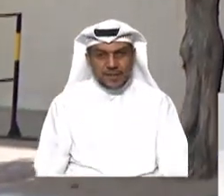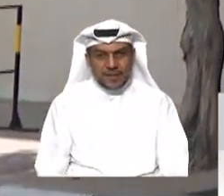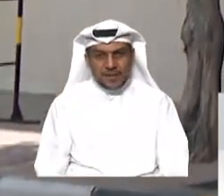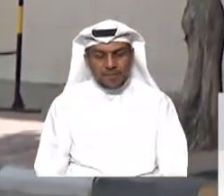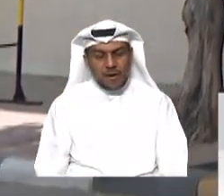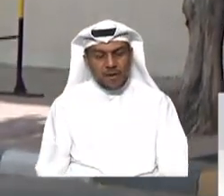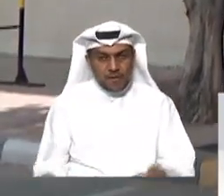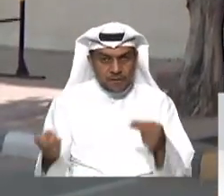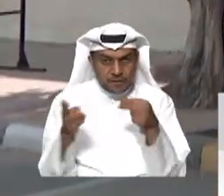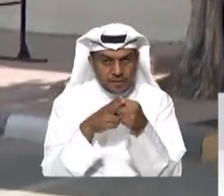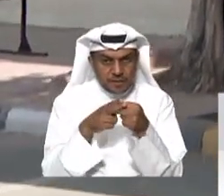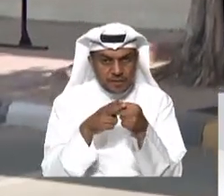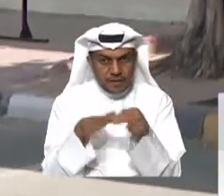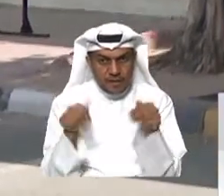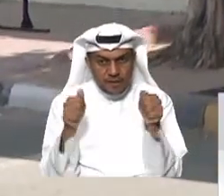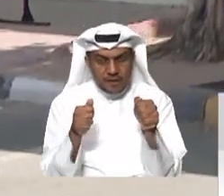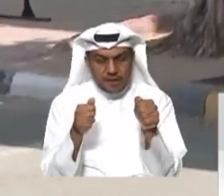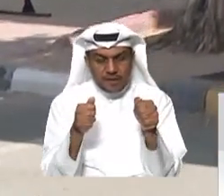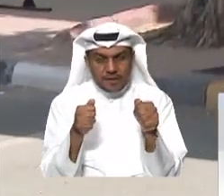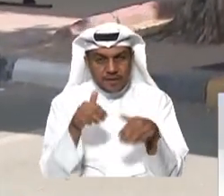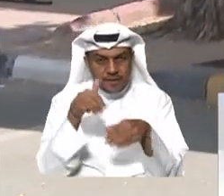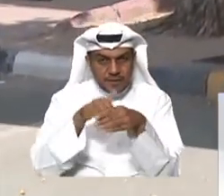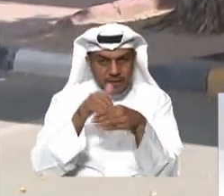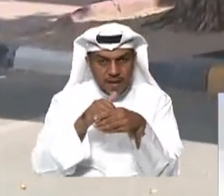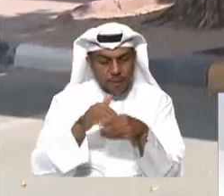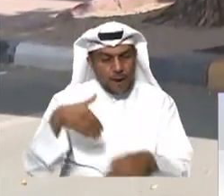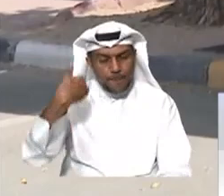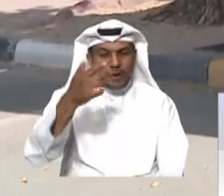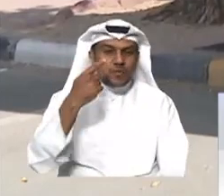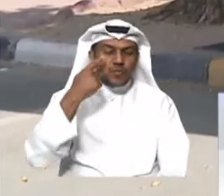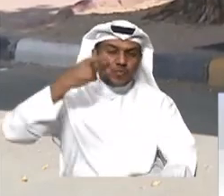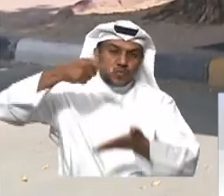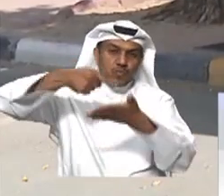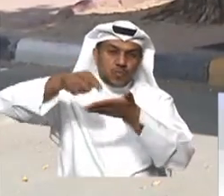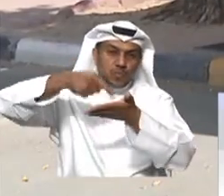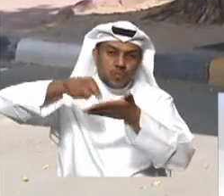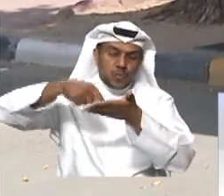بعدها اداره شؤون الانتخابات ابوابها ويبدا السباق الانتخابي